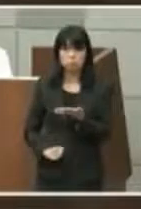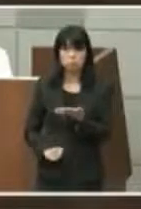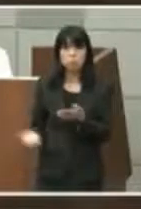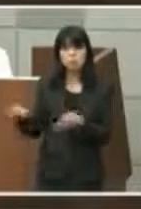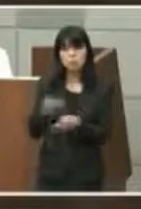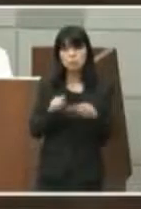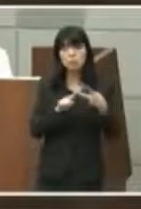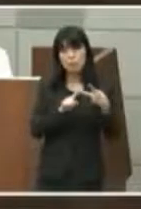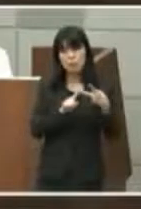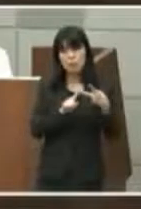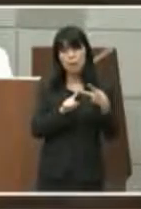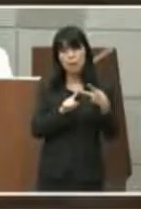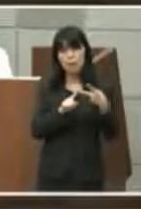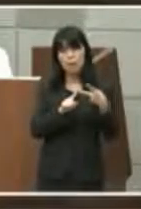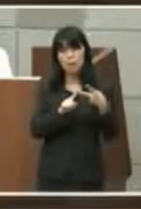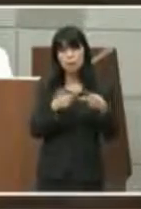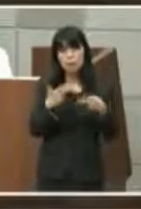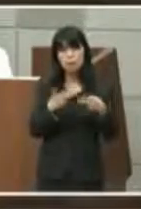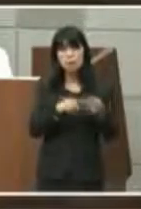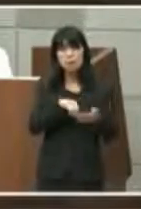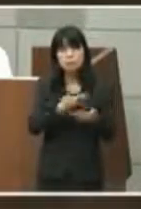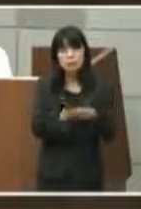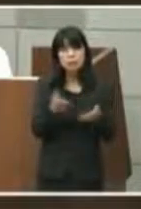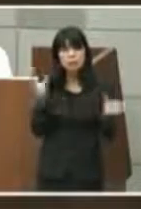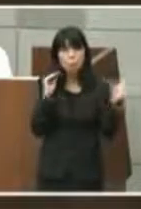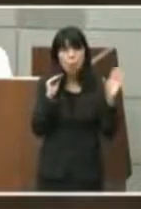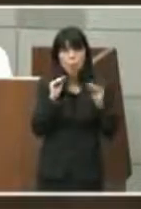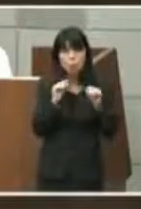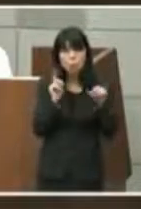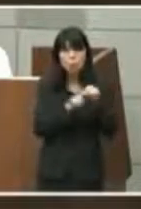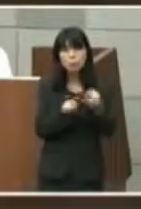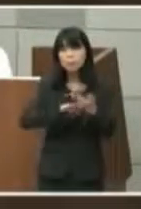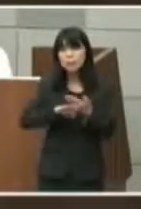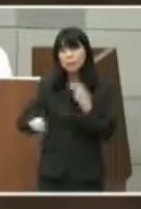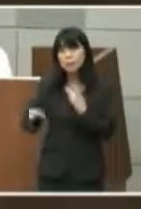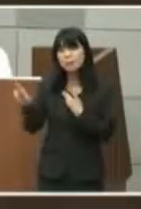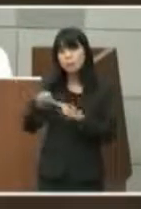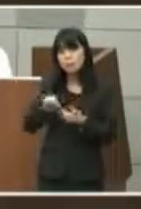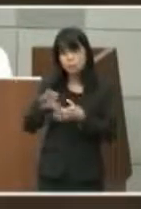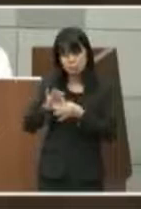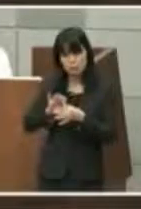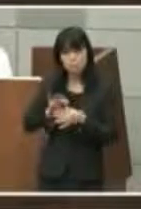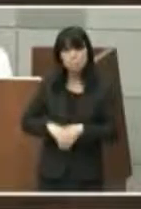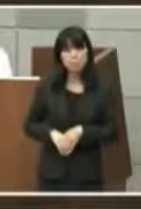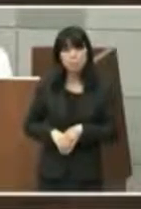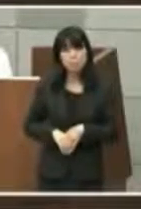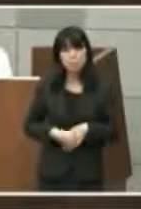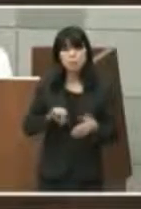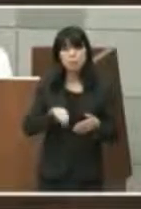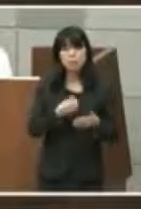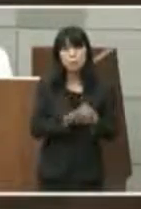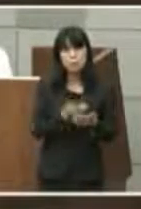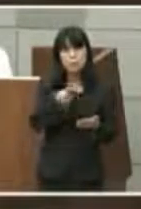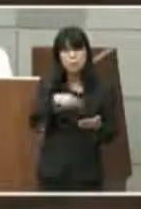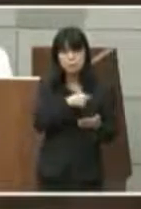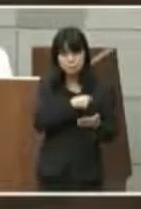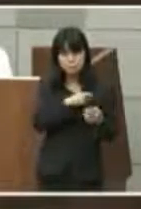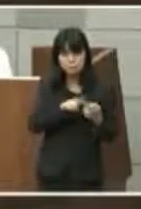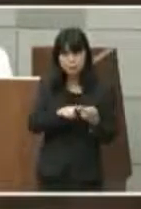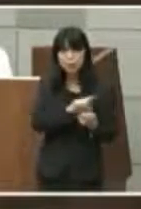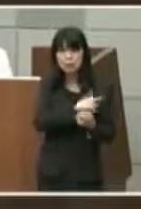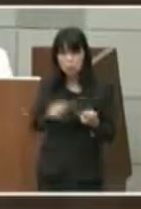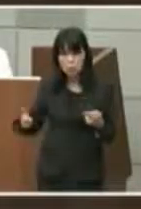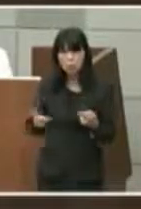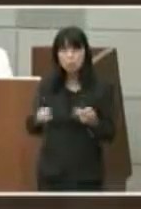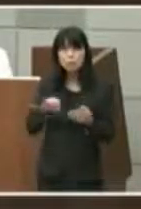次に2点目の市税情報の目的外利用についてでございますが、徴税吏員をはじめ税務事務に